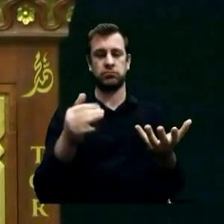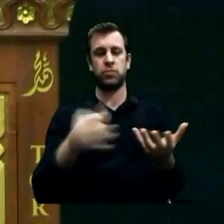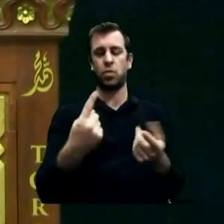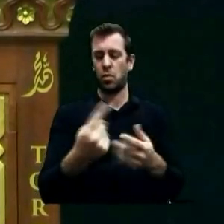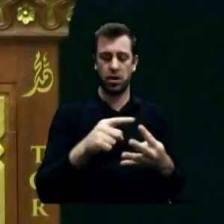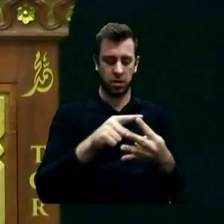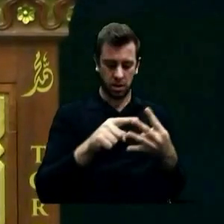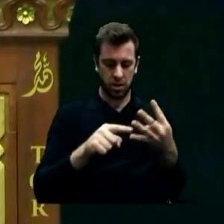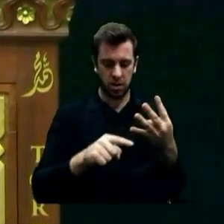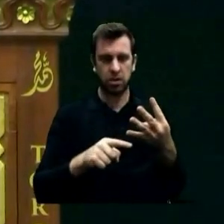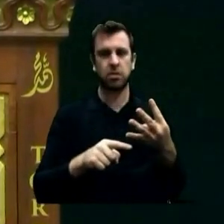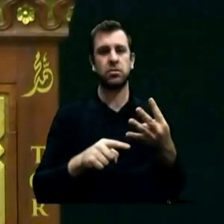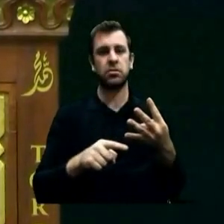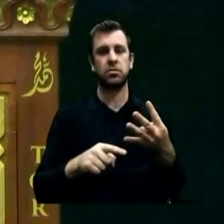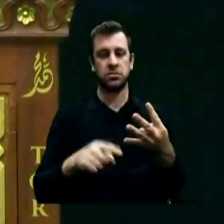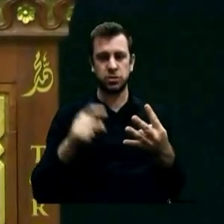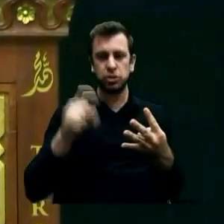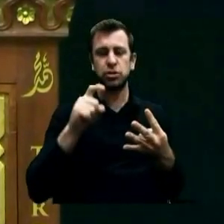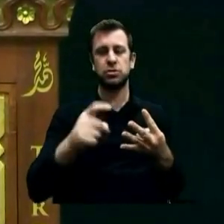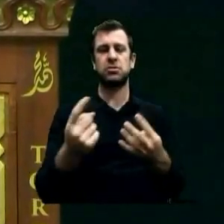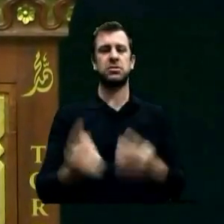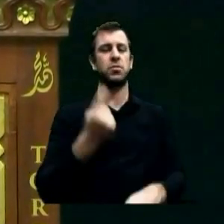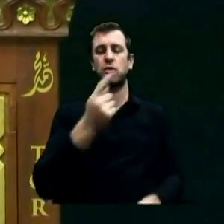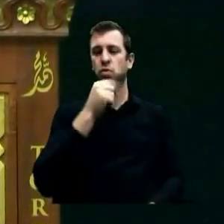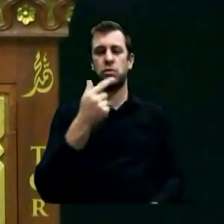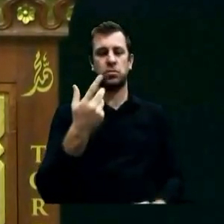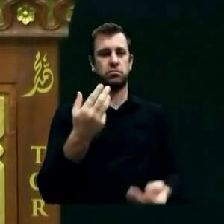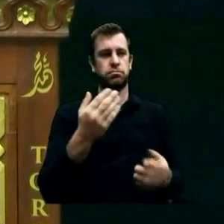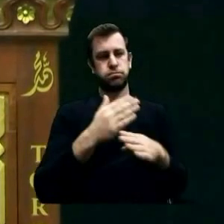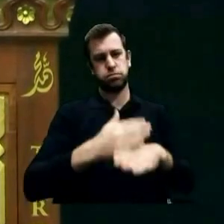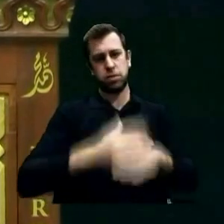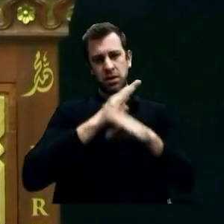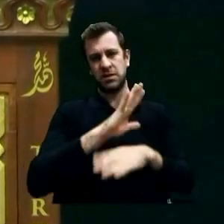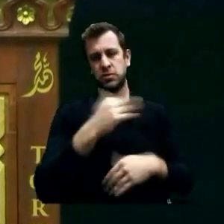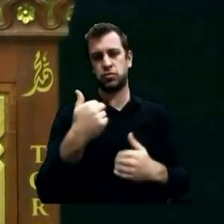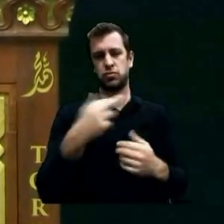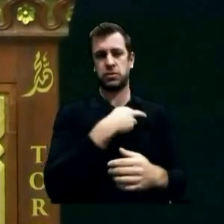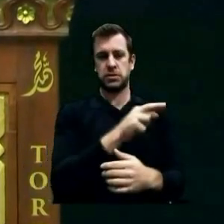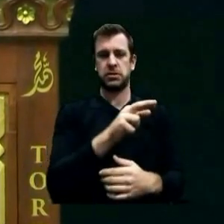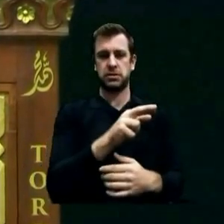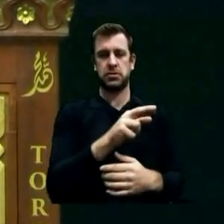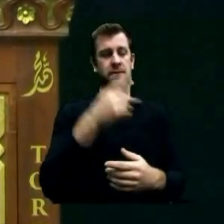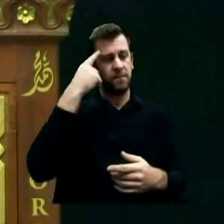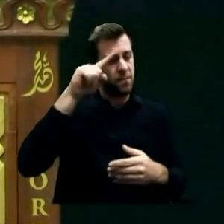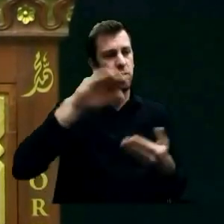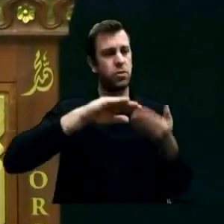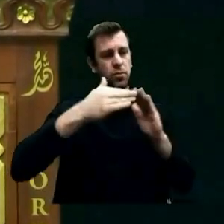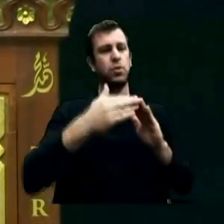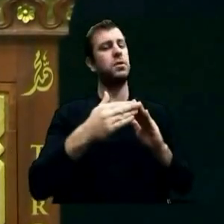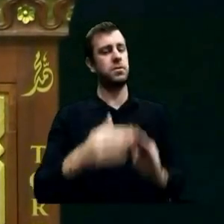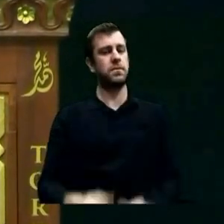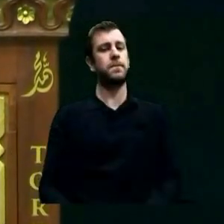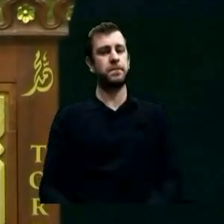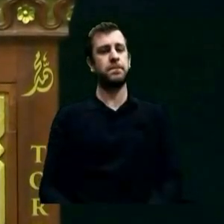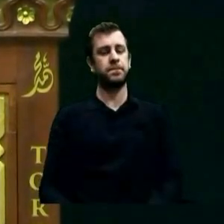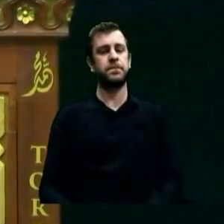وَحَافِظًا لِدِينِهِ. He should be somebody who protects his religion on behalf of the community.